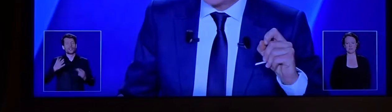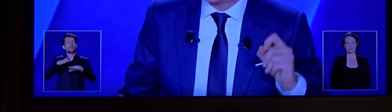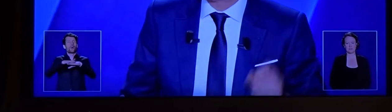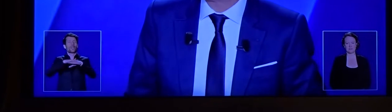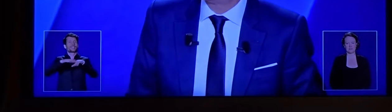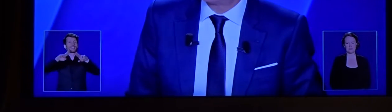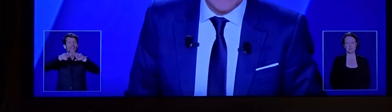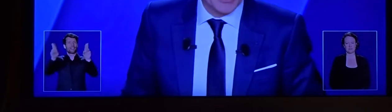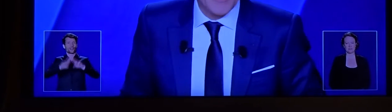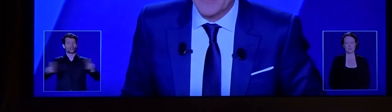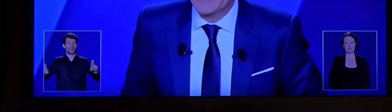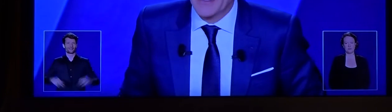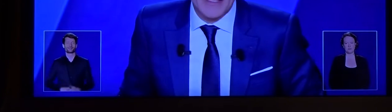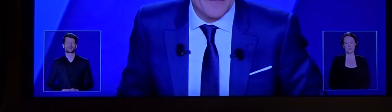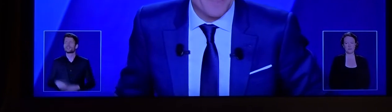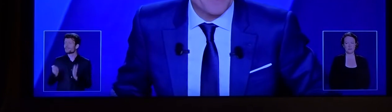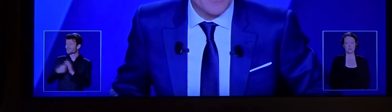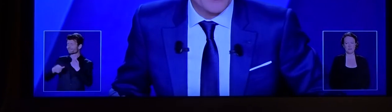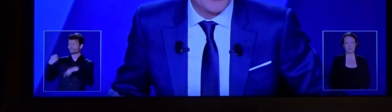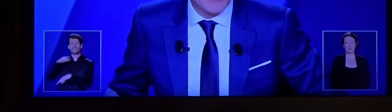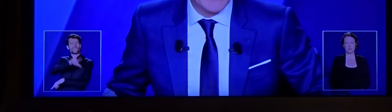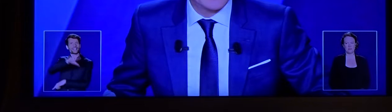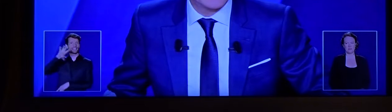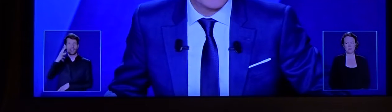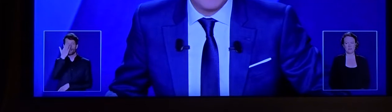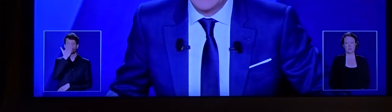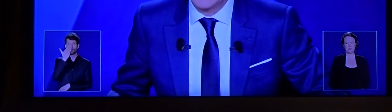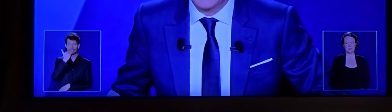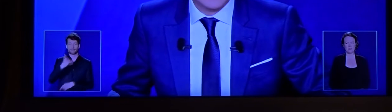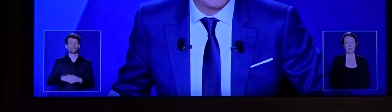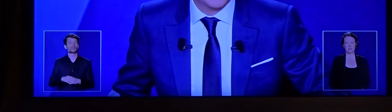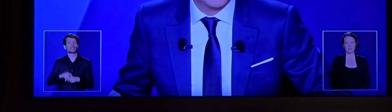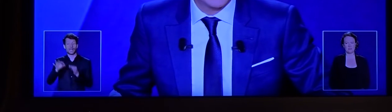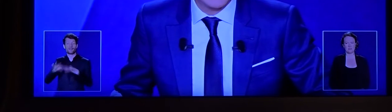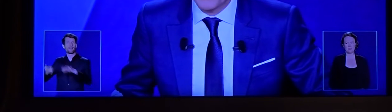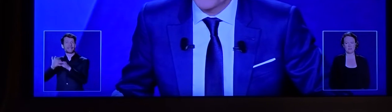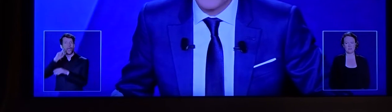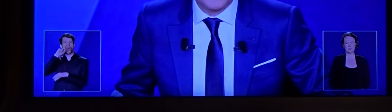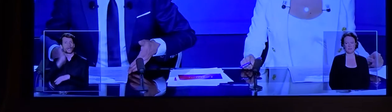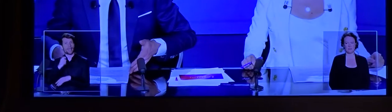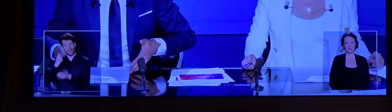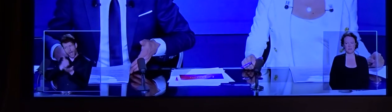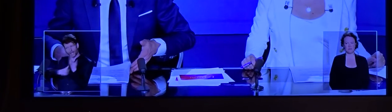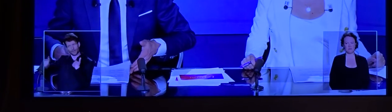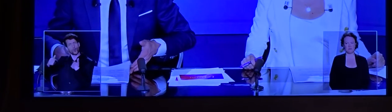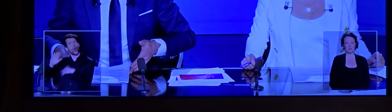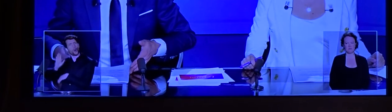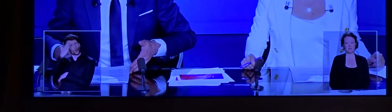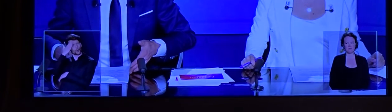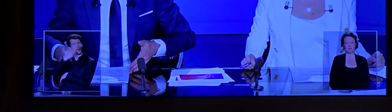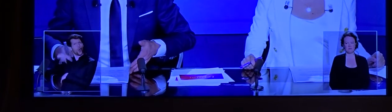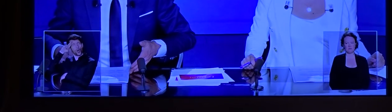l'international. Le 24 février dernier, l'Ukraine, pays indépendant et reconnu, pays européen, a